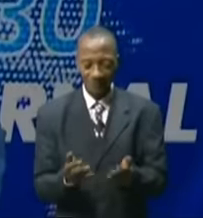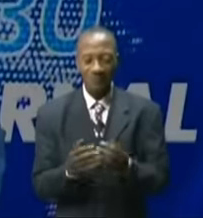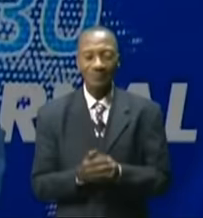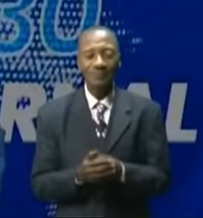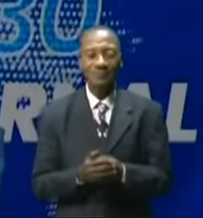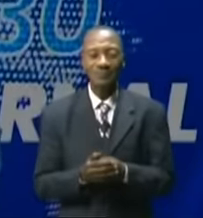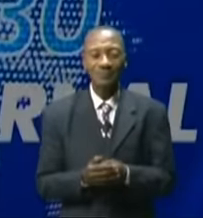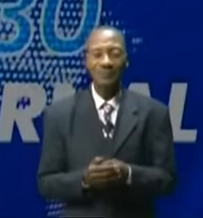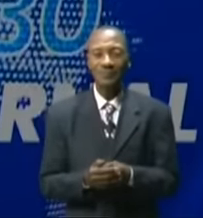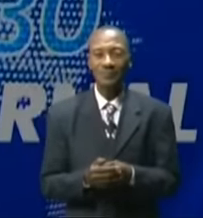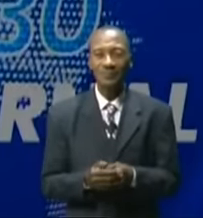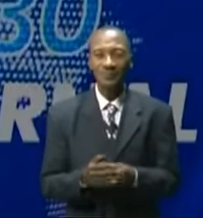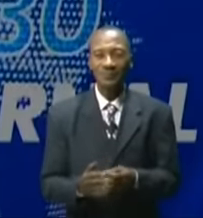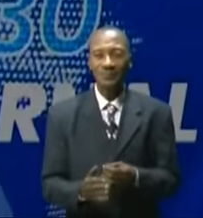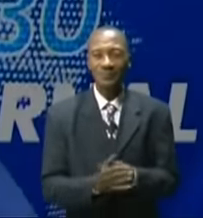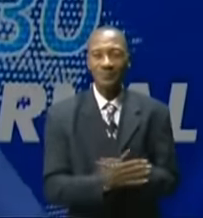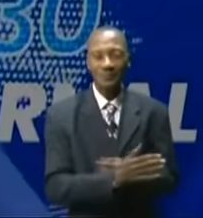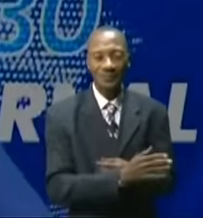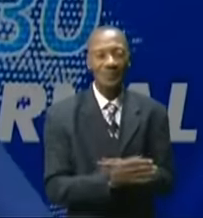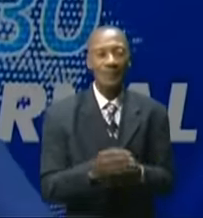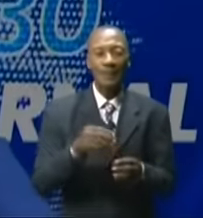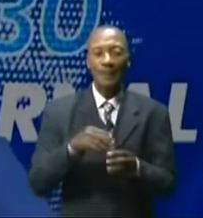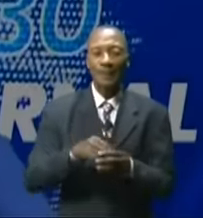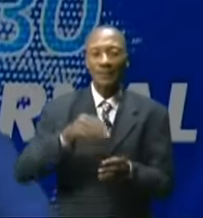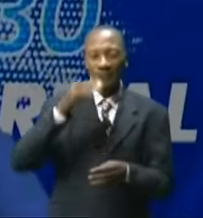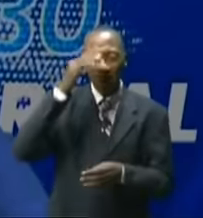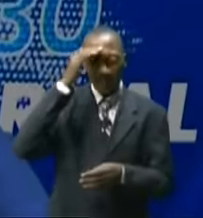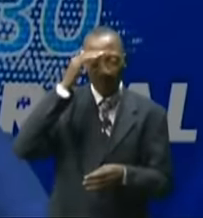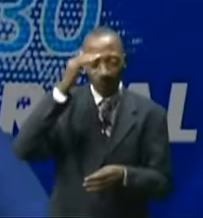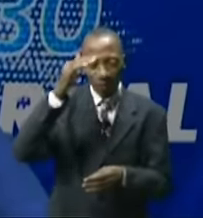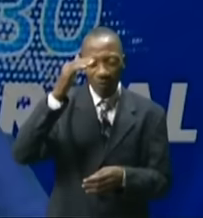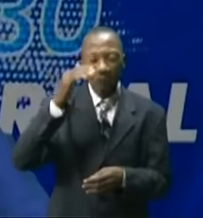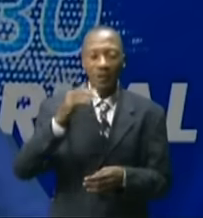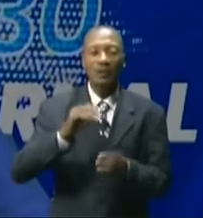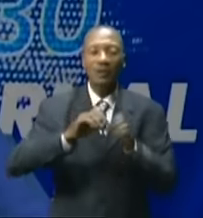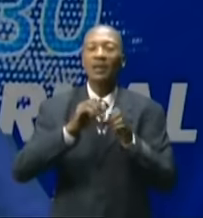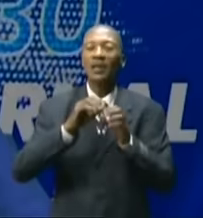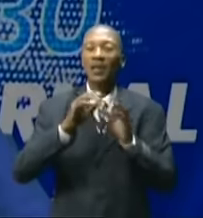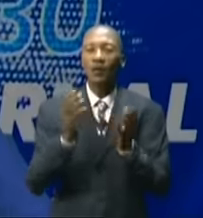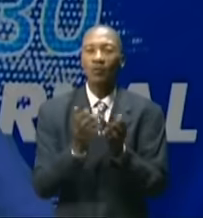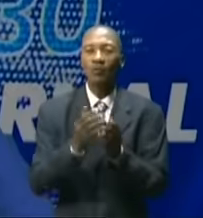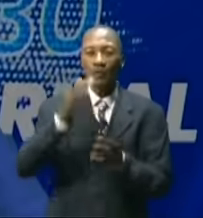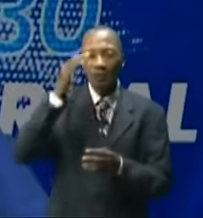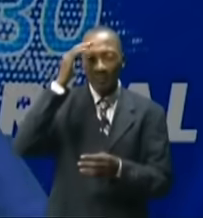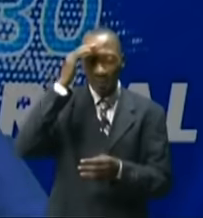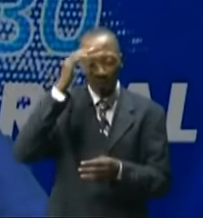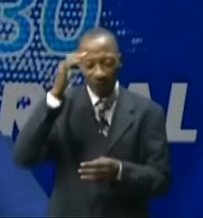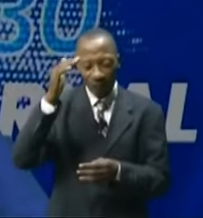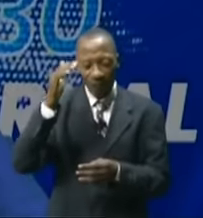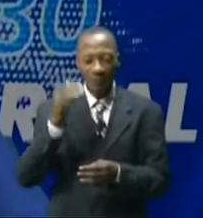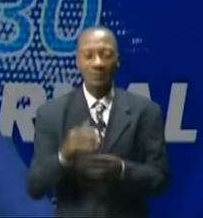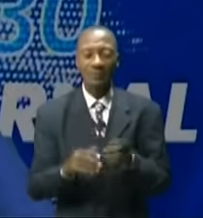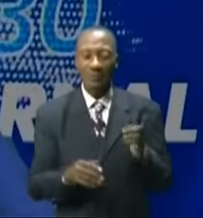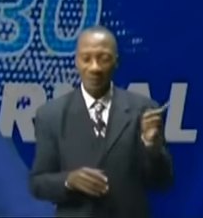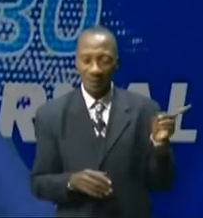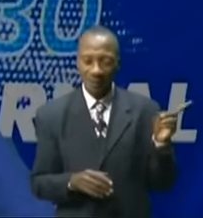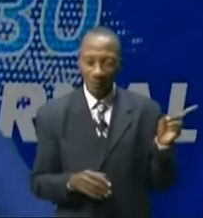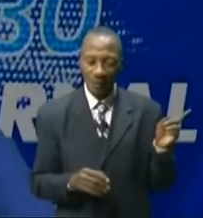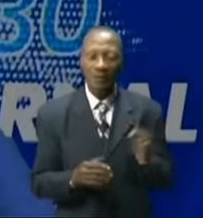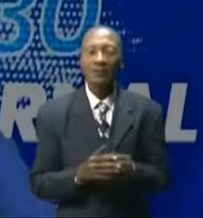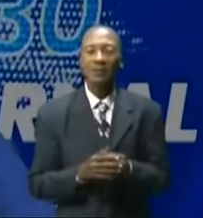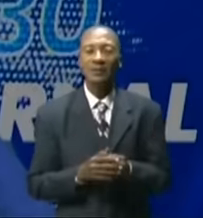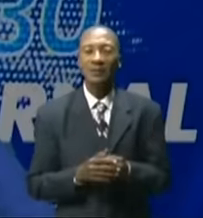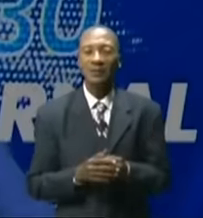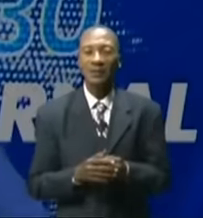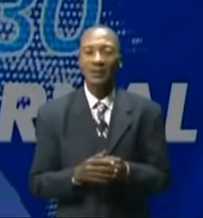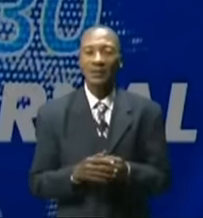de Ndjili, celui de Mongafula, était aussi sur le terrain, ensemble avec une délégation de la présidence de la République, il est allé inspecter